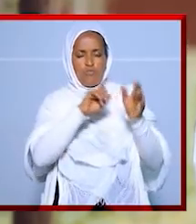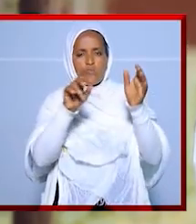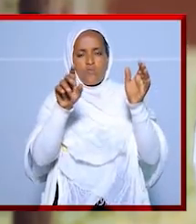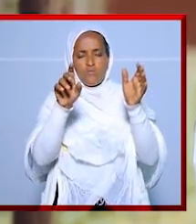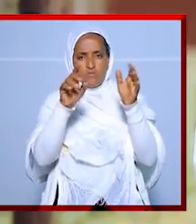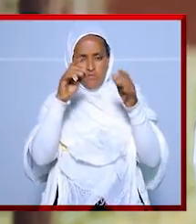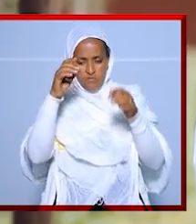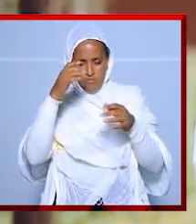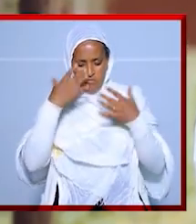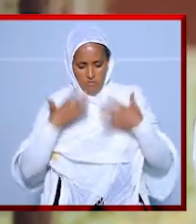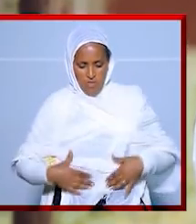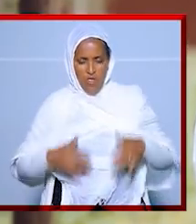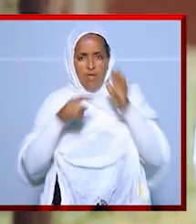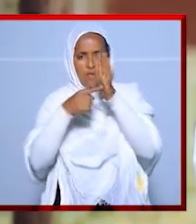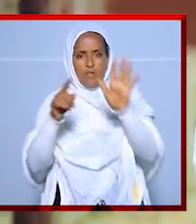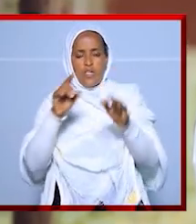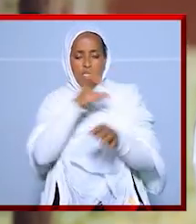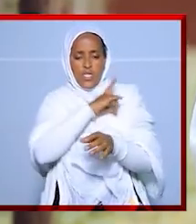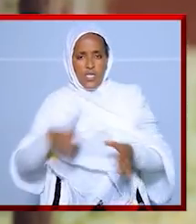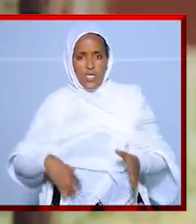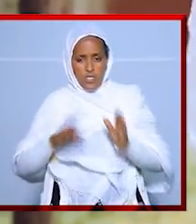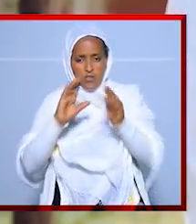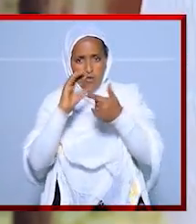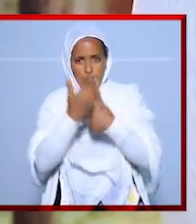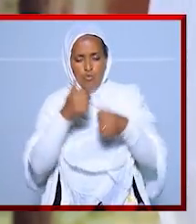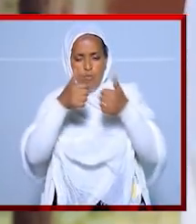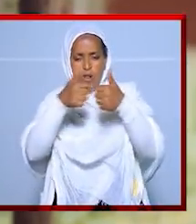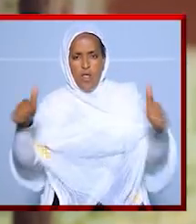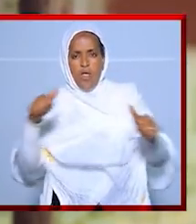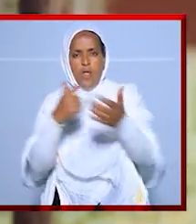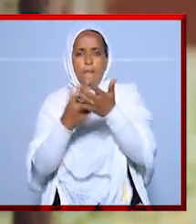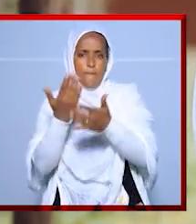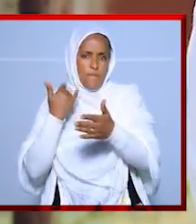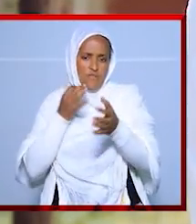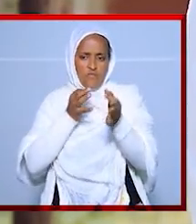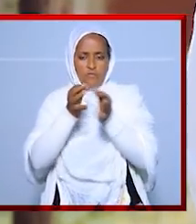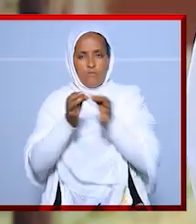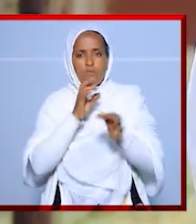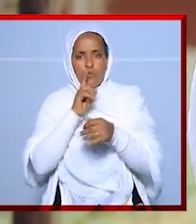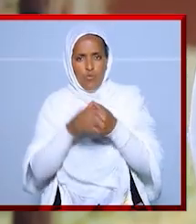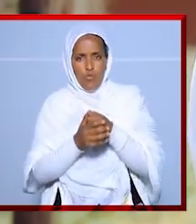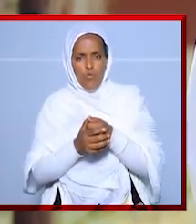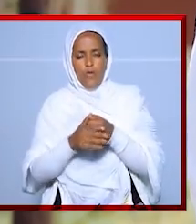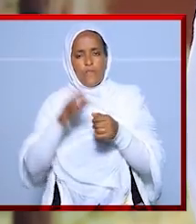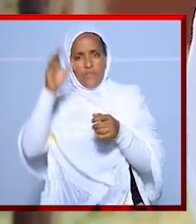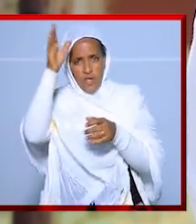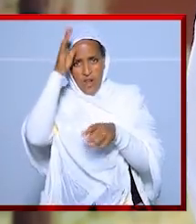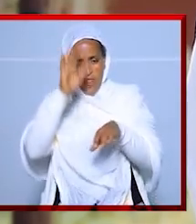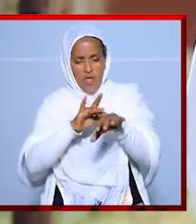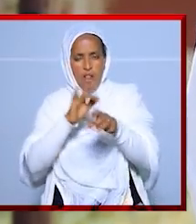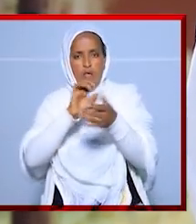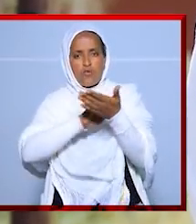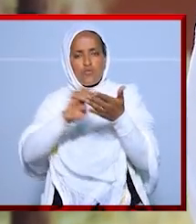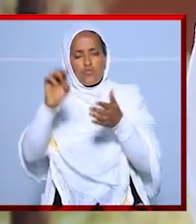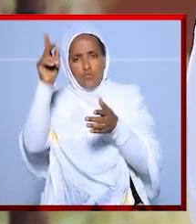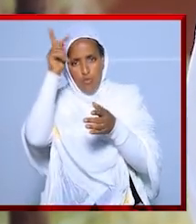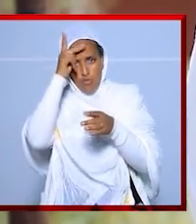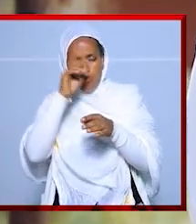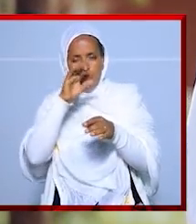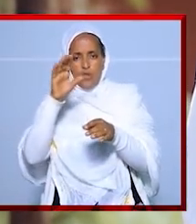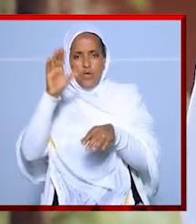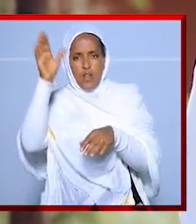ለመሆኑ የፖሊስ መለዩ አለው፣ ክርስቲያን ለመሆኑ ግን መለያዎቹ እነዚህ ቅድም እየጠቀስኳቸው ናቸው። በገላትያ ላይ ቅዱስ